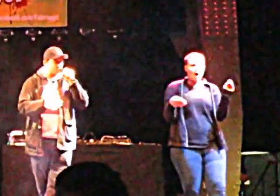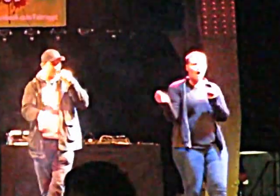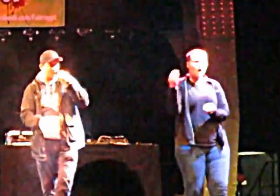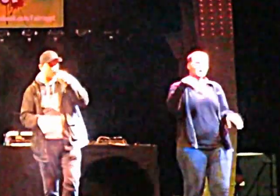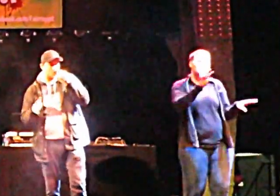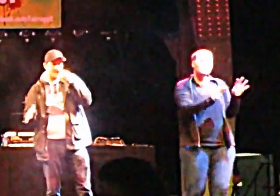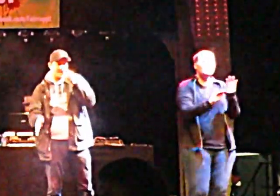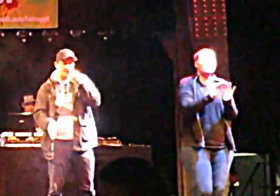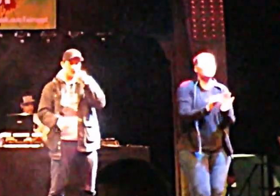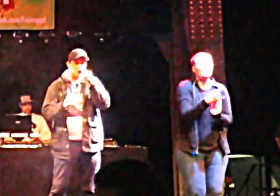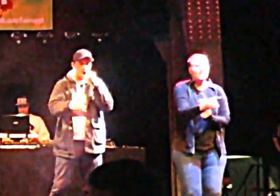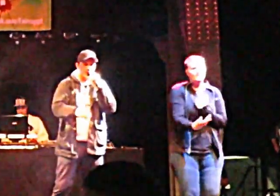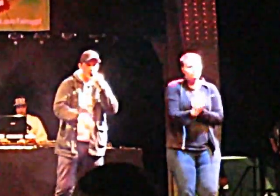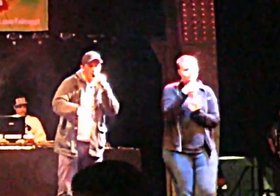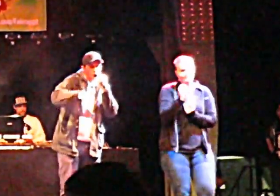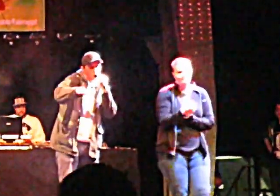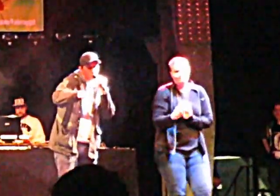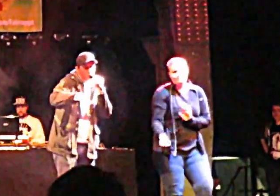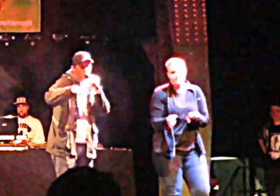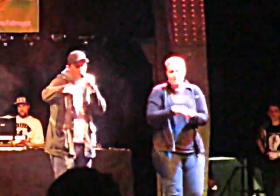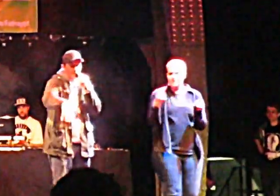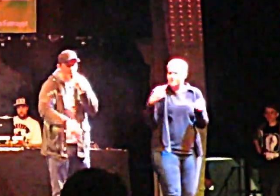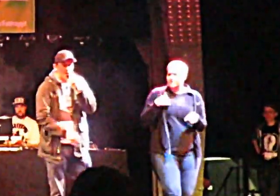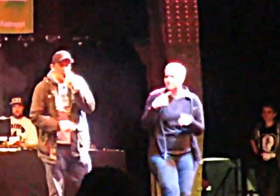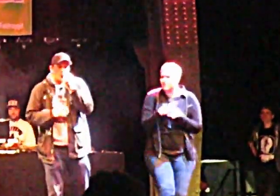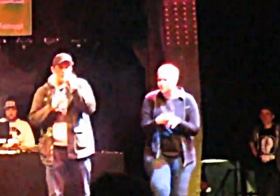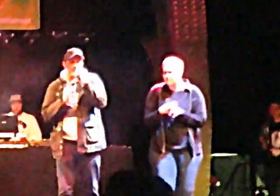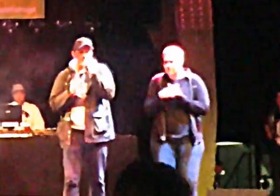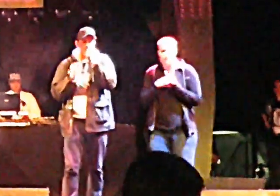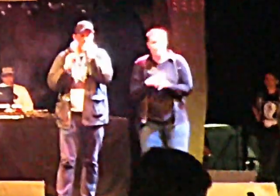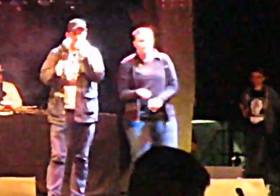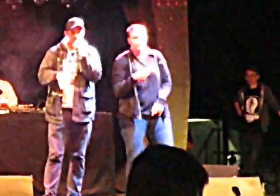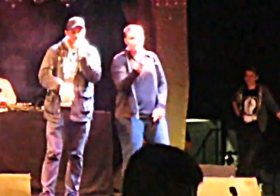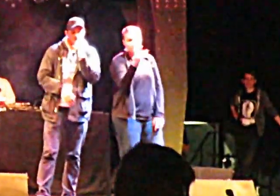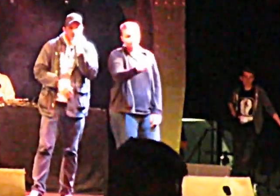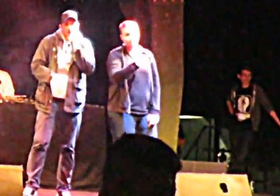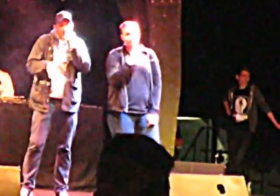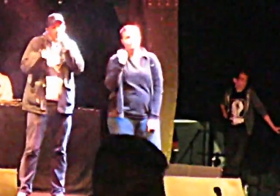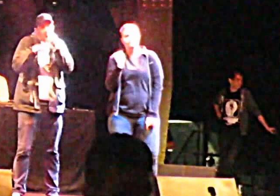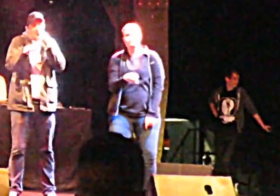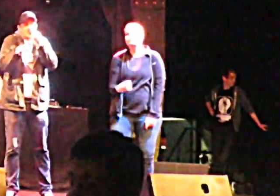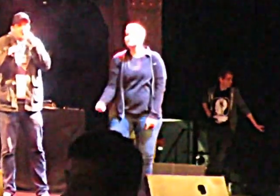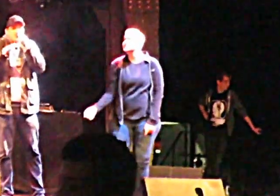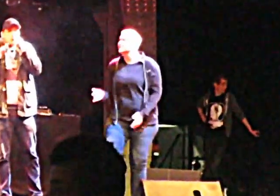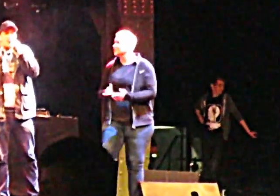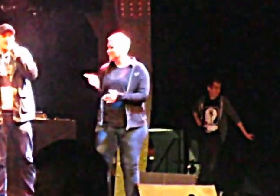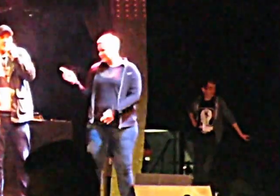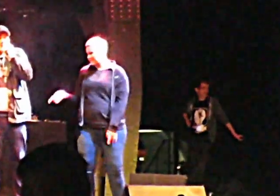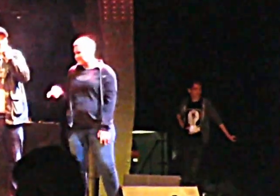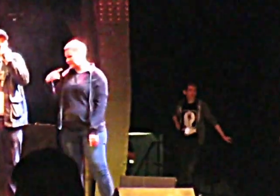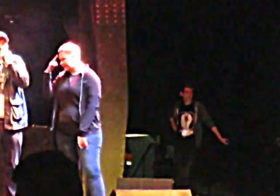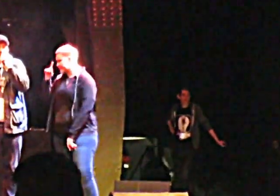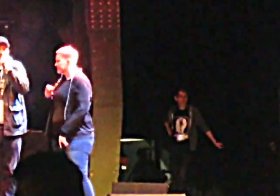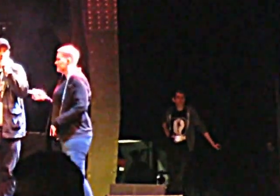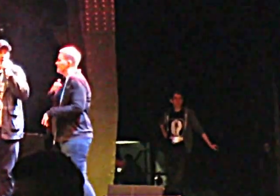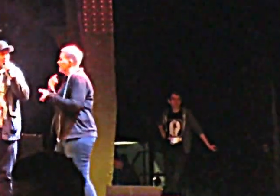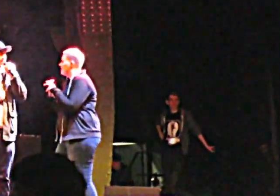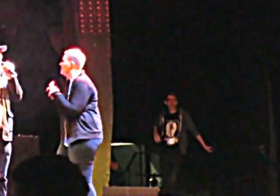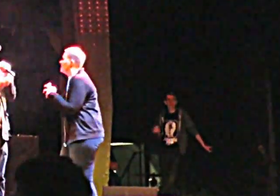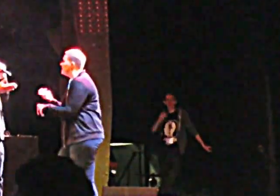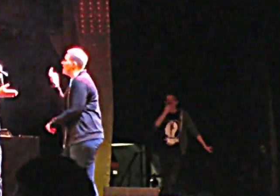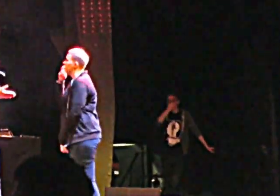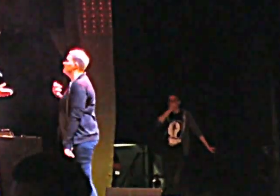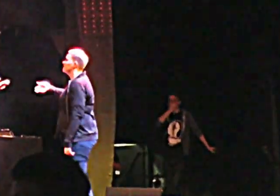Verschlüsselt. Ich bin der Autor gegen dieses Spiel. Kryptologie. Du herrätst es nie. Denn dir fehlt das Wissen über antike Magie.